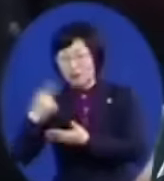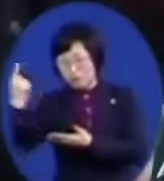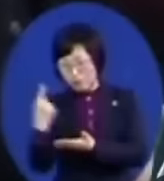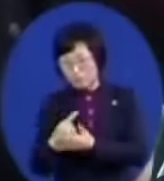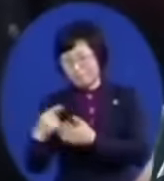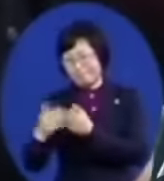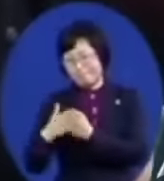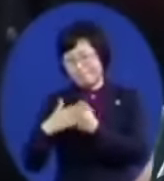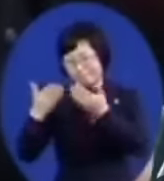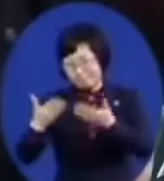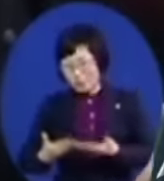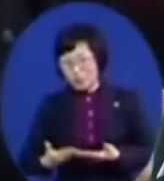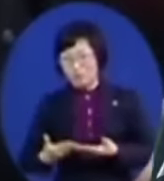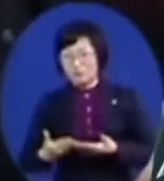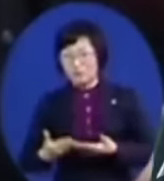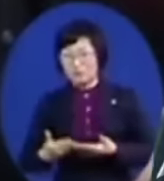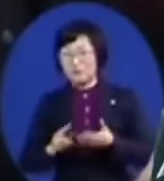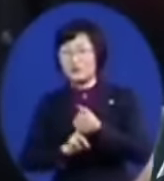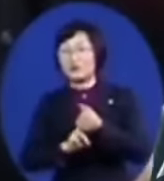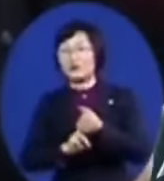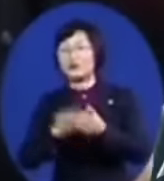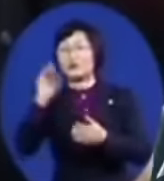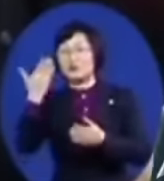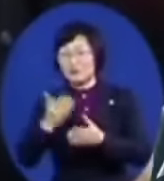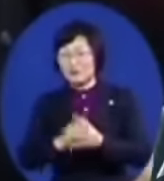하는데 나타날 수가 없어요.